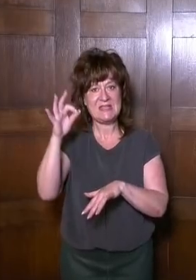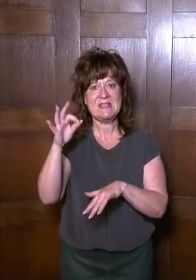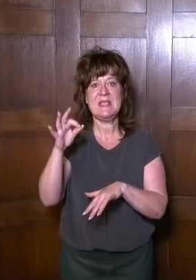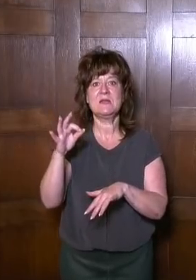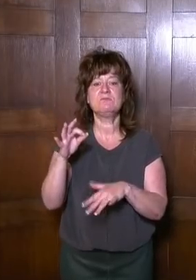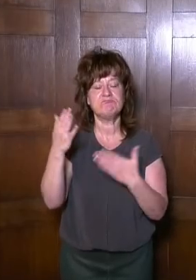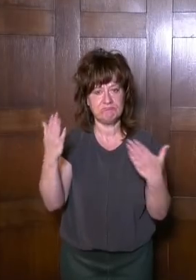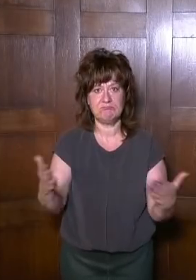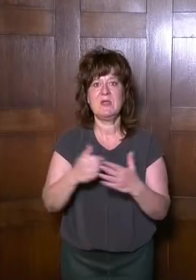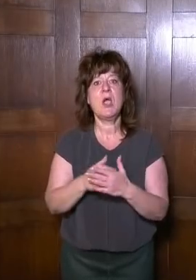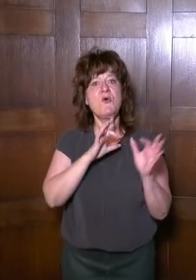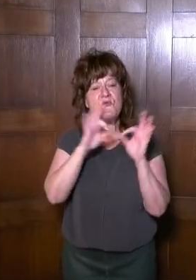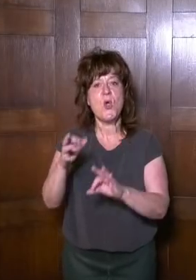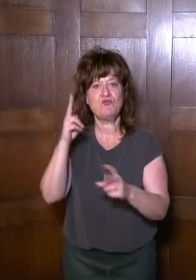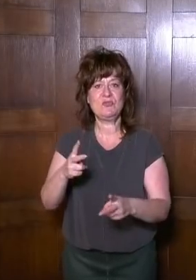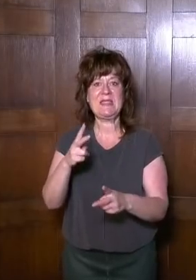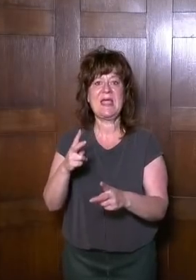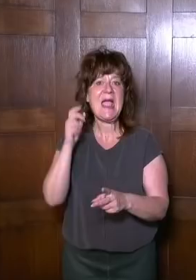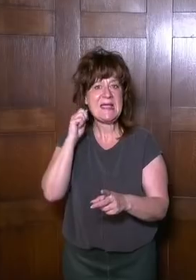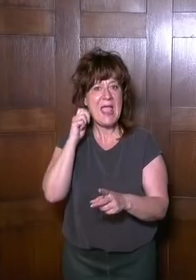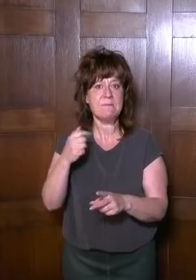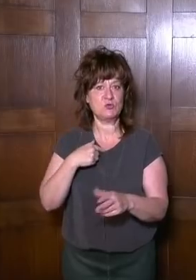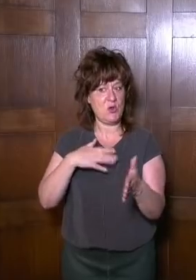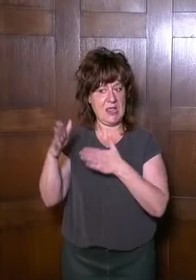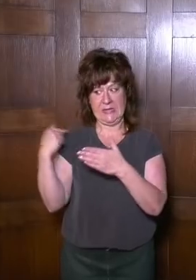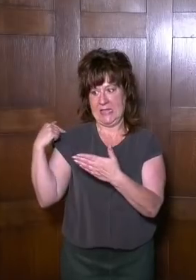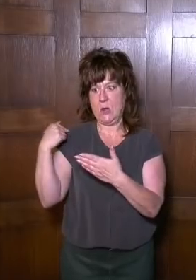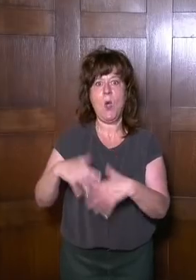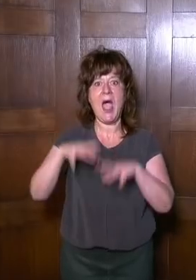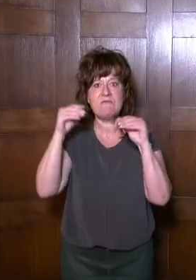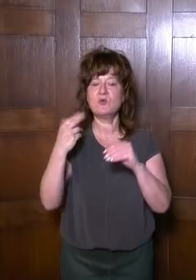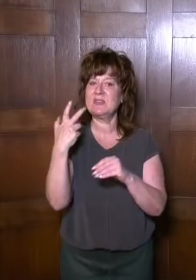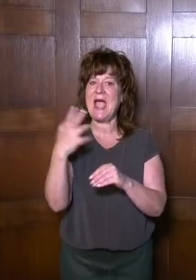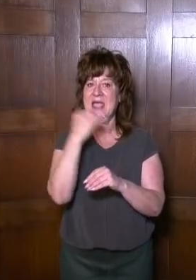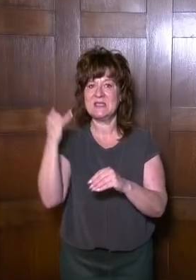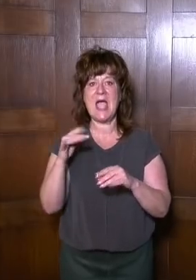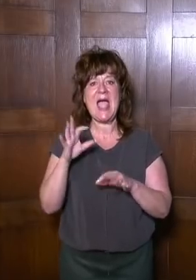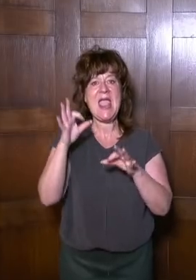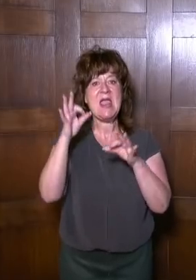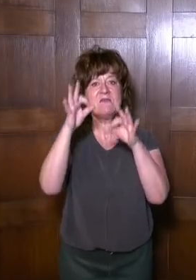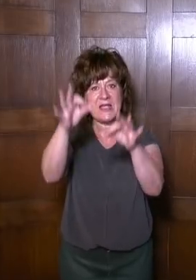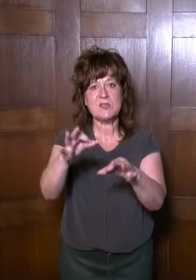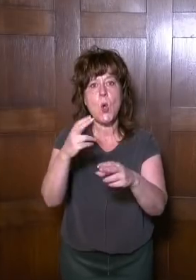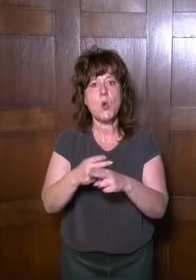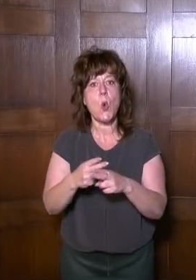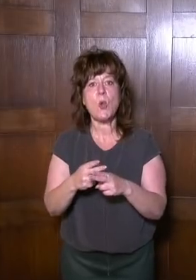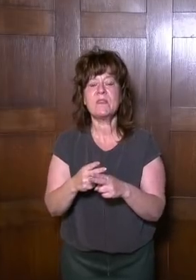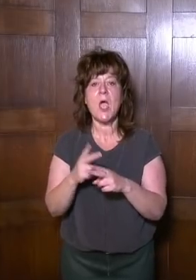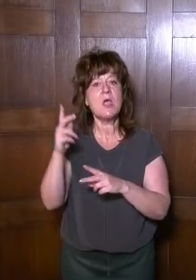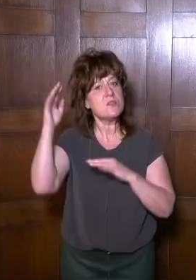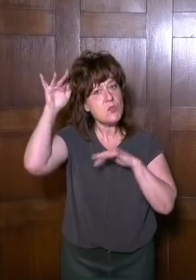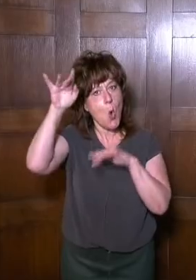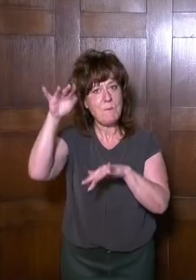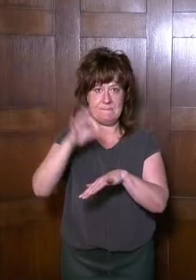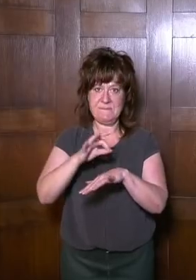gerade die schöne Stadt Chemnitz kennen. Ich bin seit Januar dort. Bin seit 30 Jahren in der Infektions- und Tropenmedizin verbandelt, unter anderem eben auch